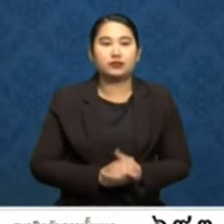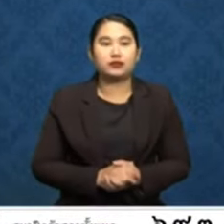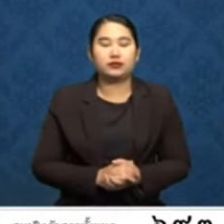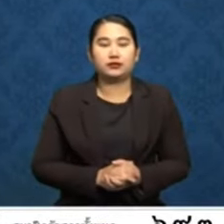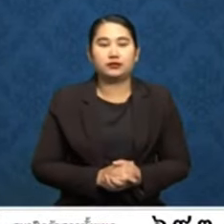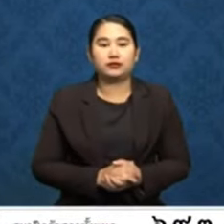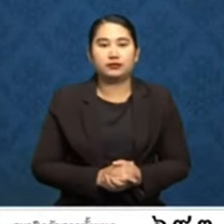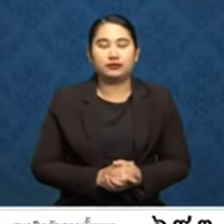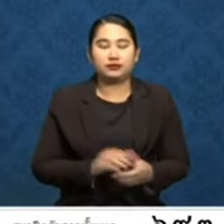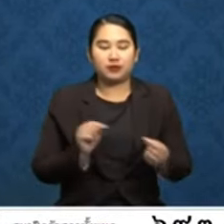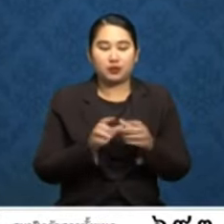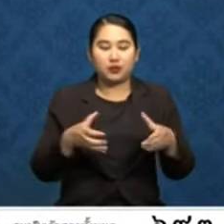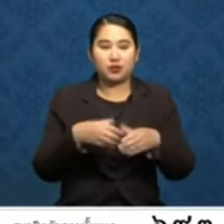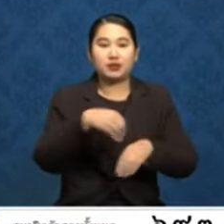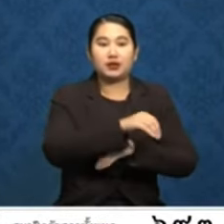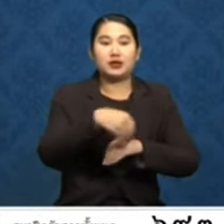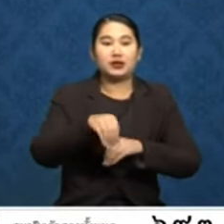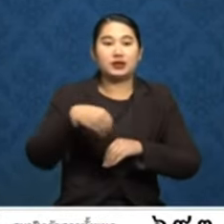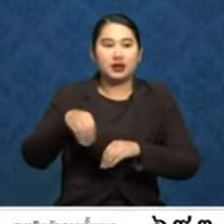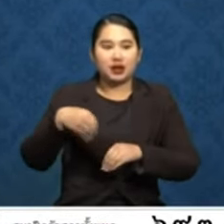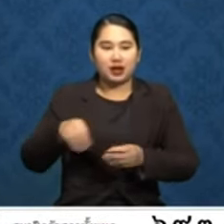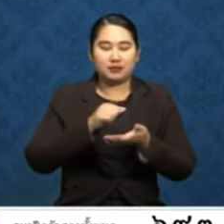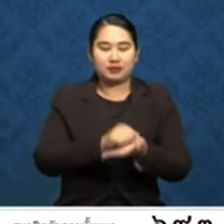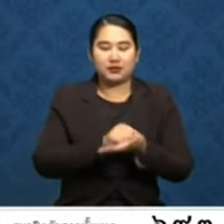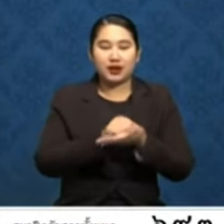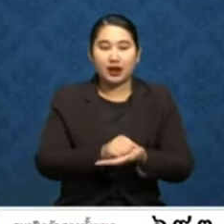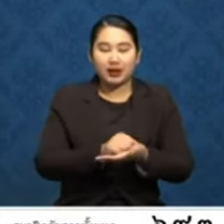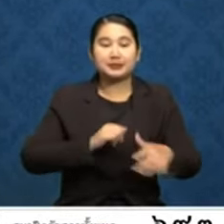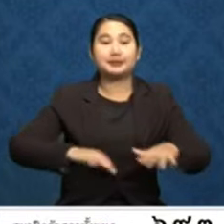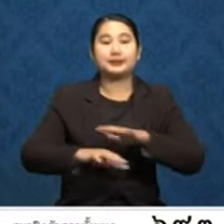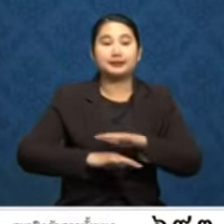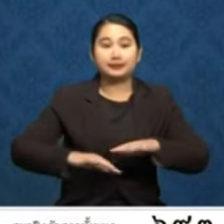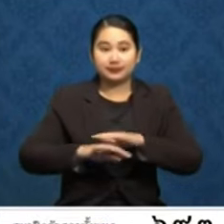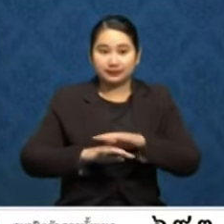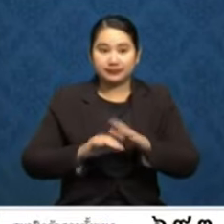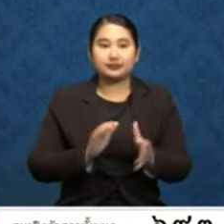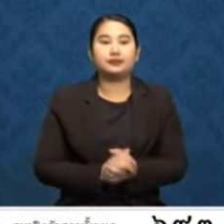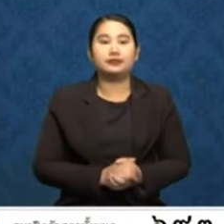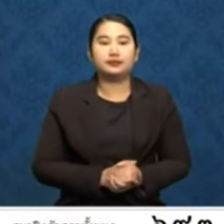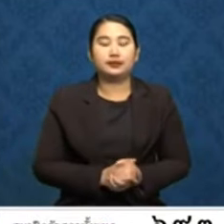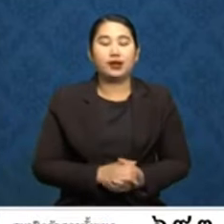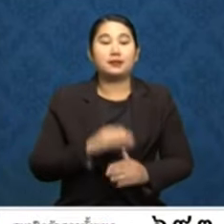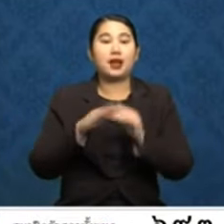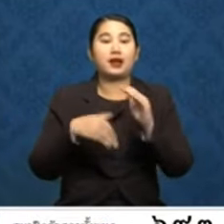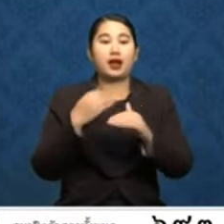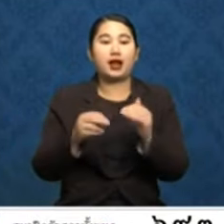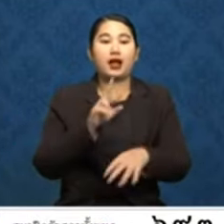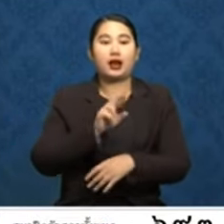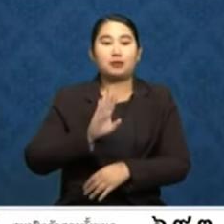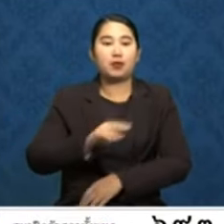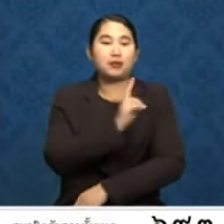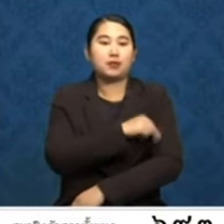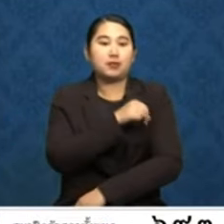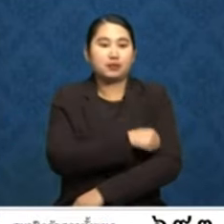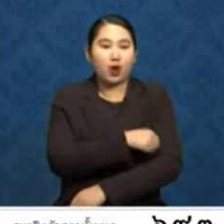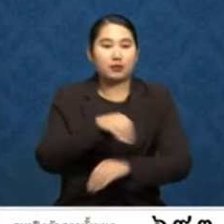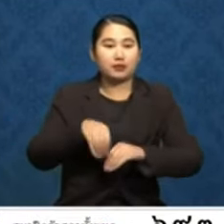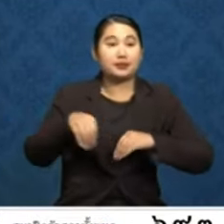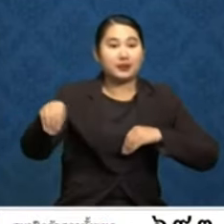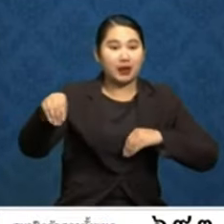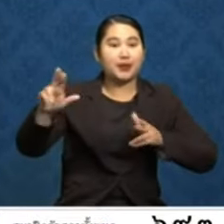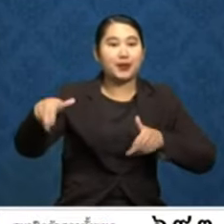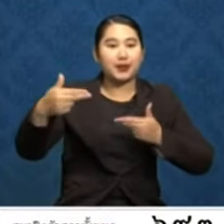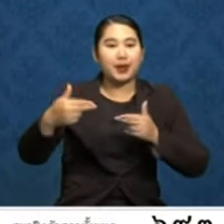การขยายเครือข่ายบริการระดับปฐมภูมิพัฒนาระบบ การแพทย์ทางไกลเทเลเมดิ